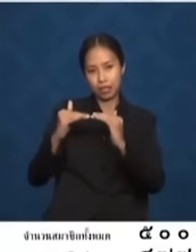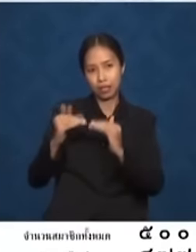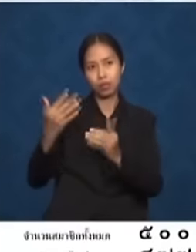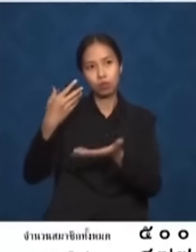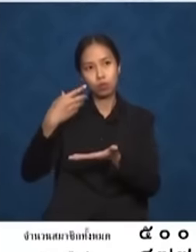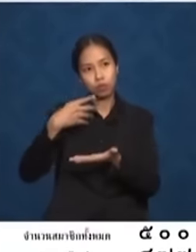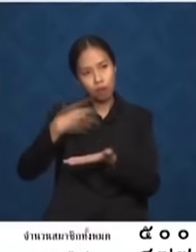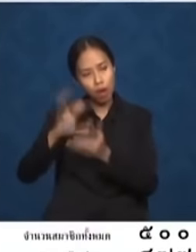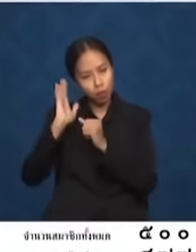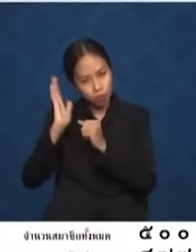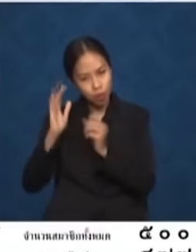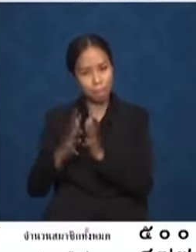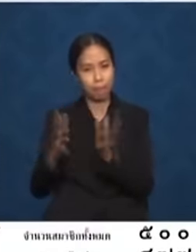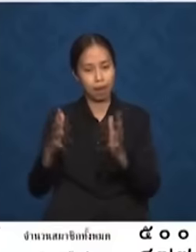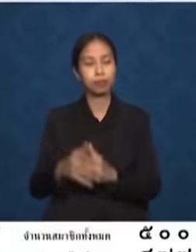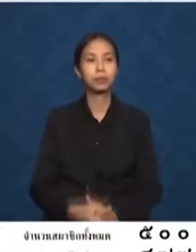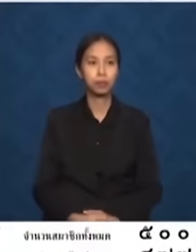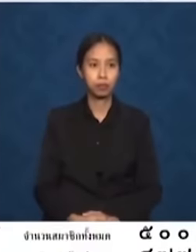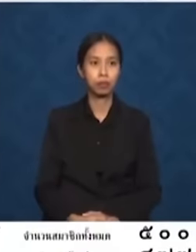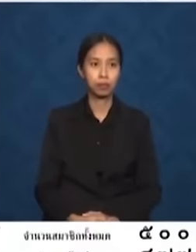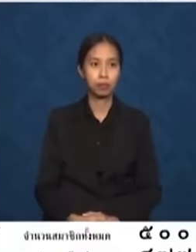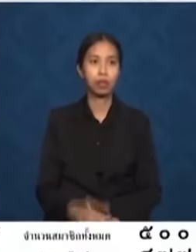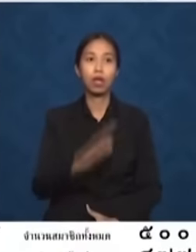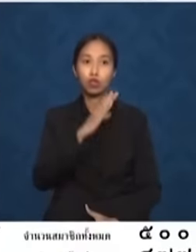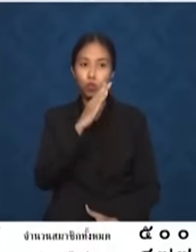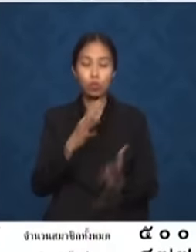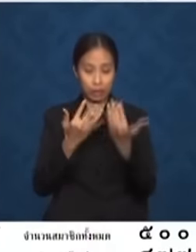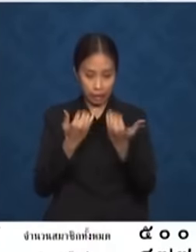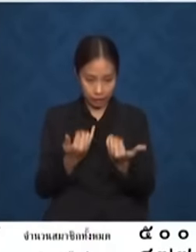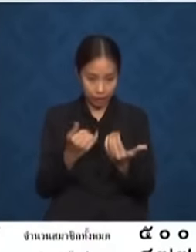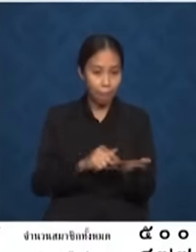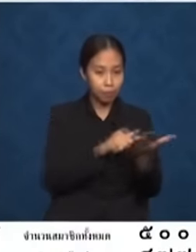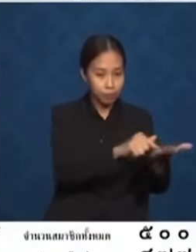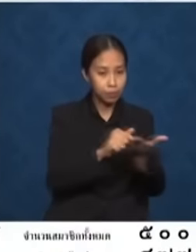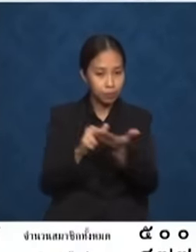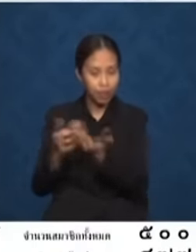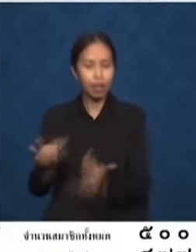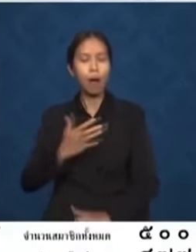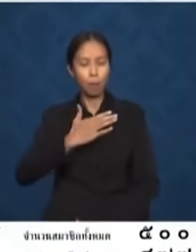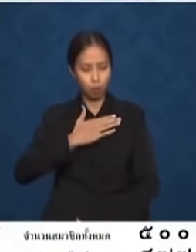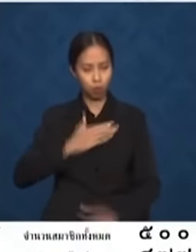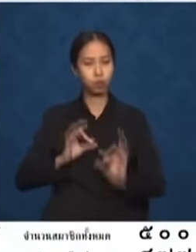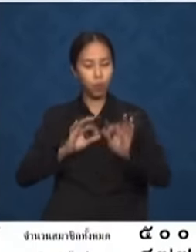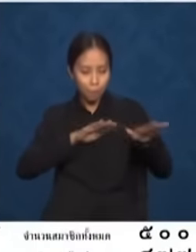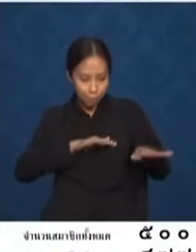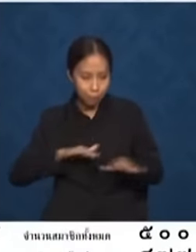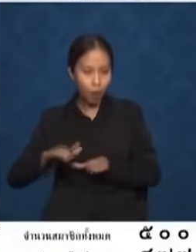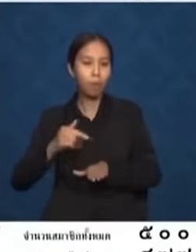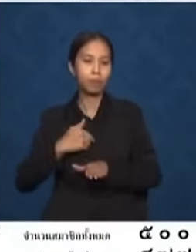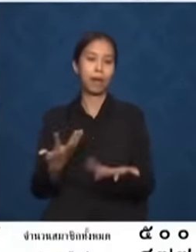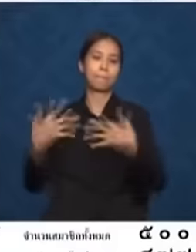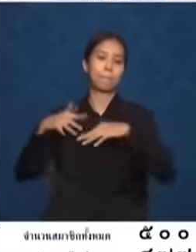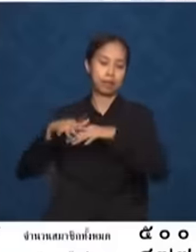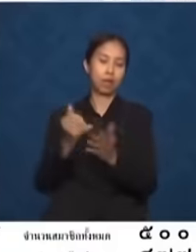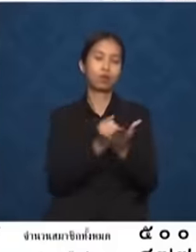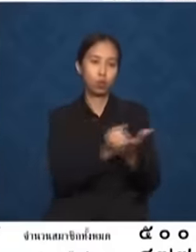างเยอะนะครับดังนั้นเนี่ยถ้าเราออกกันแบบนี้นะครับทางผมเองก็พร้อมนะครับที่จะเป็นตัวกลางที่จะให้ความสำคัญ